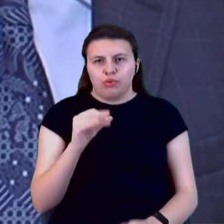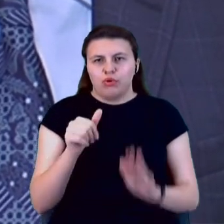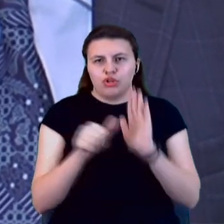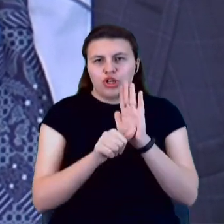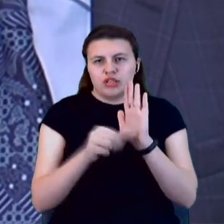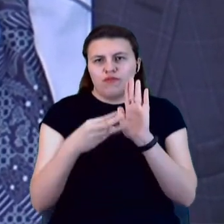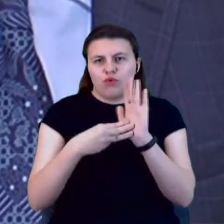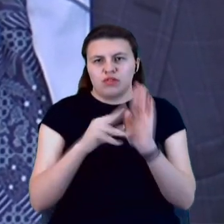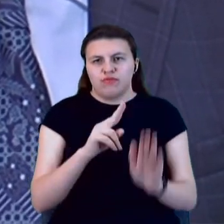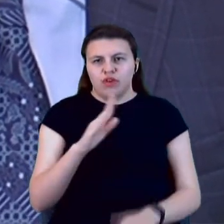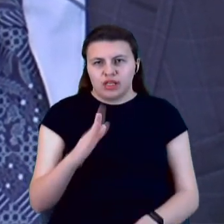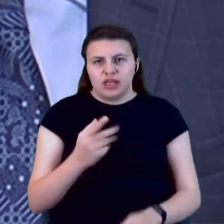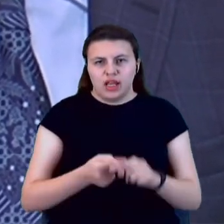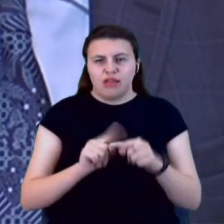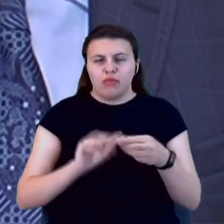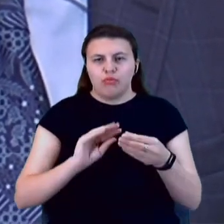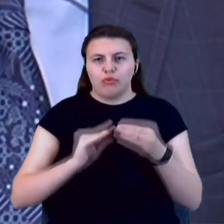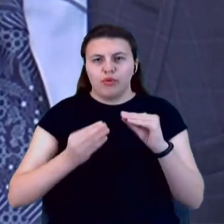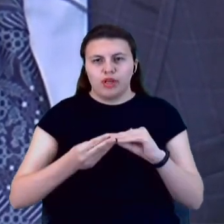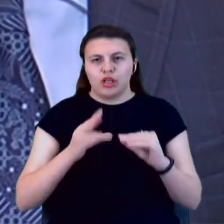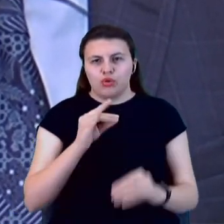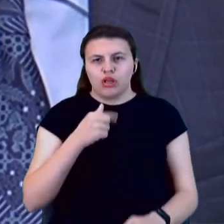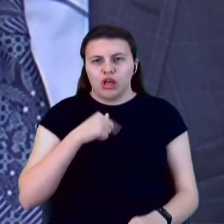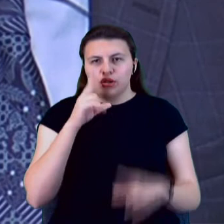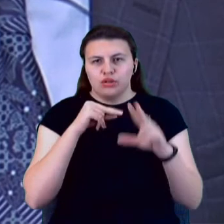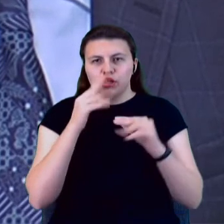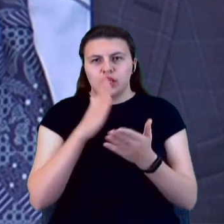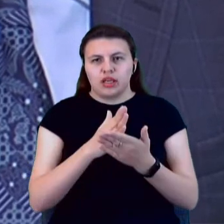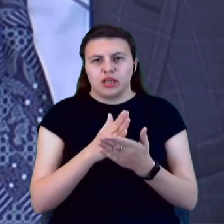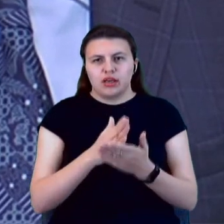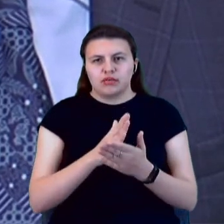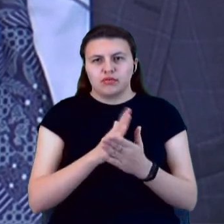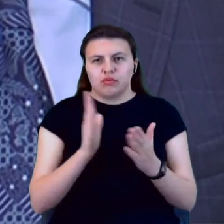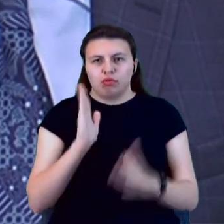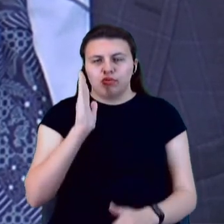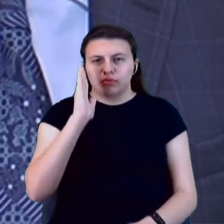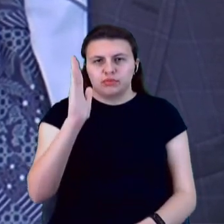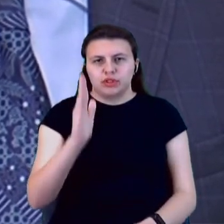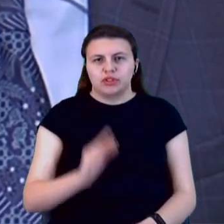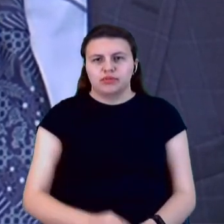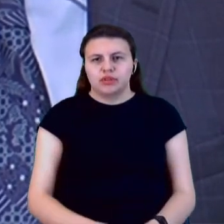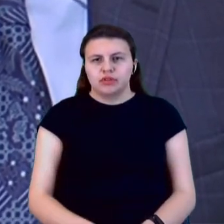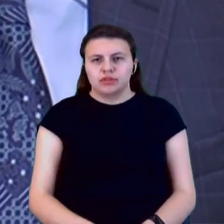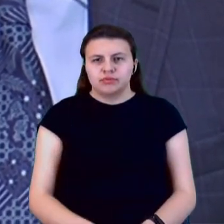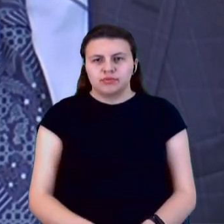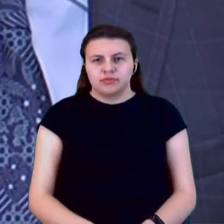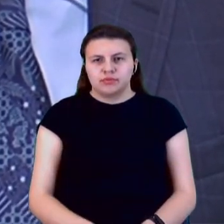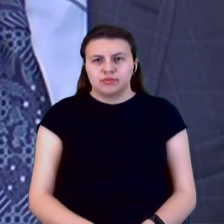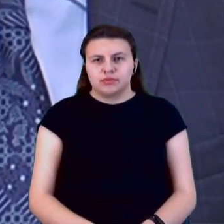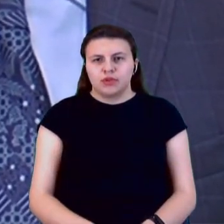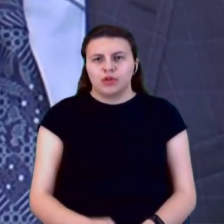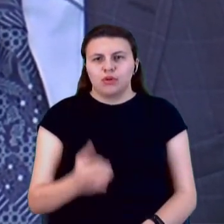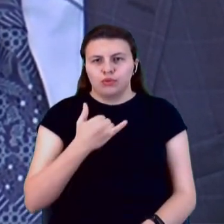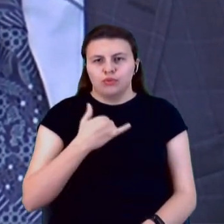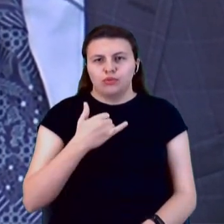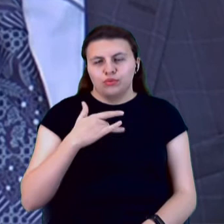Да, это достаточно проблематично, но я считаю, что есть большие перспективы у собственников жилья, у